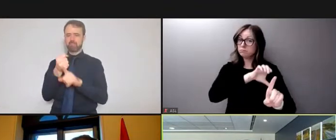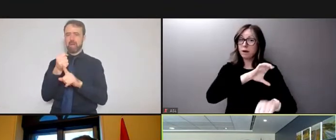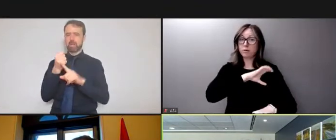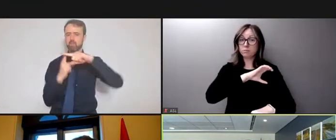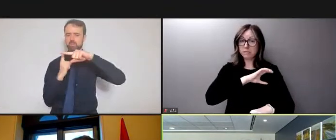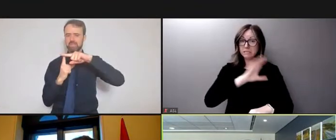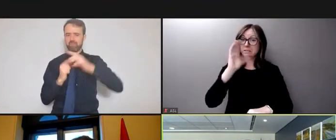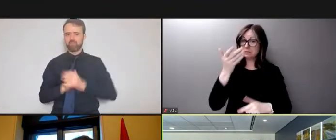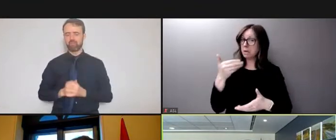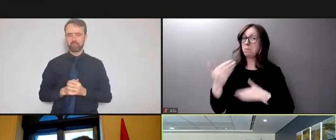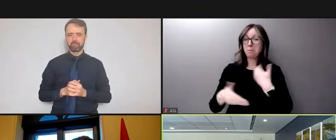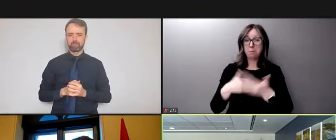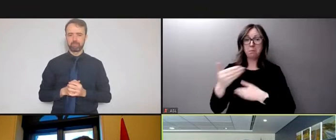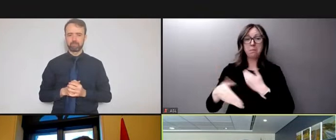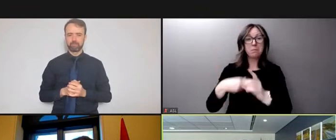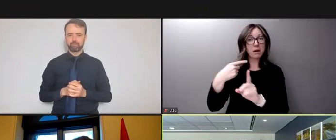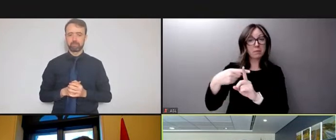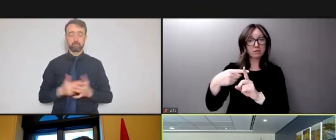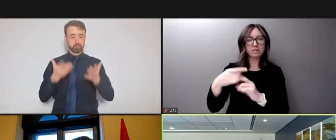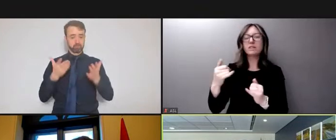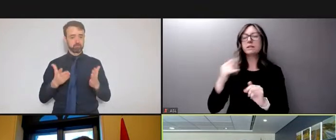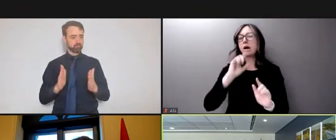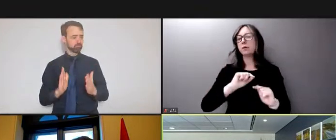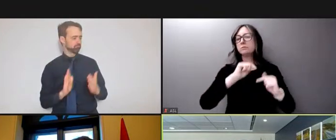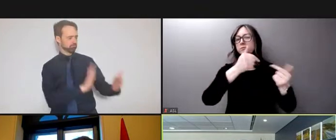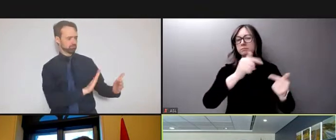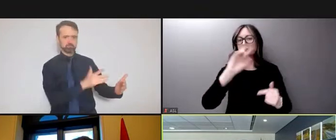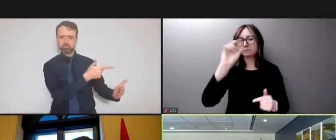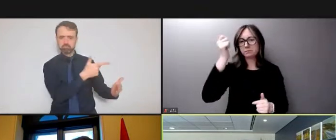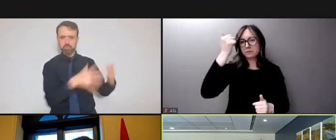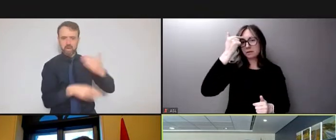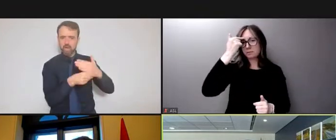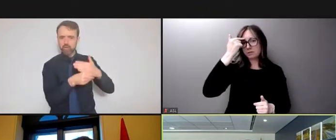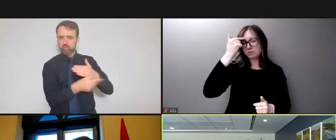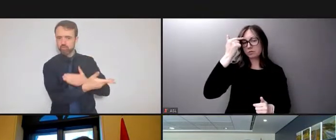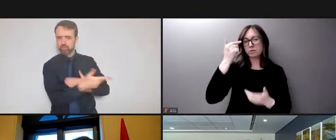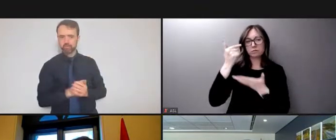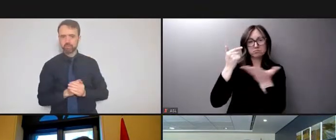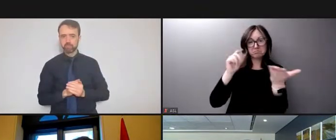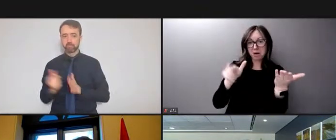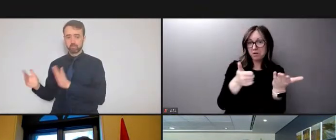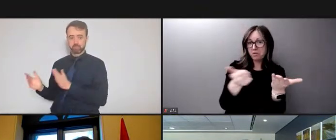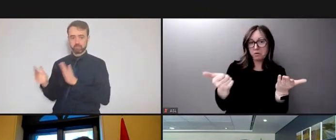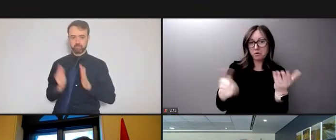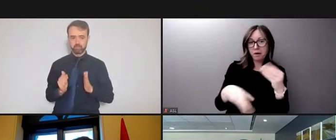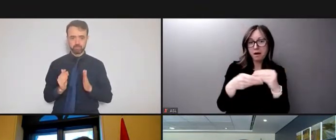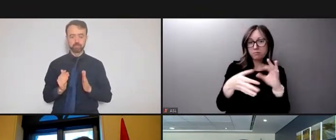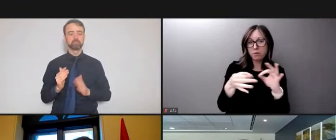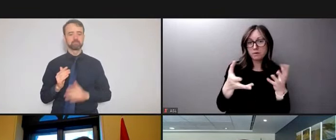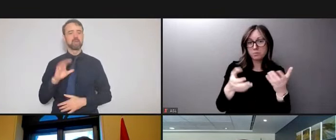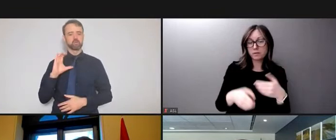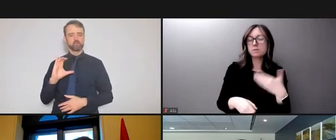passer la parole à mes collègues s'ils voudraient en ajouter. Je peux ajouter